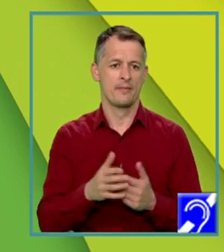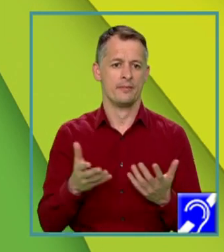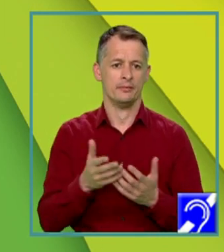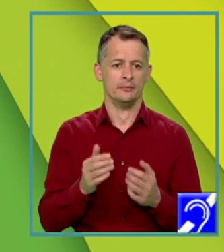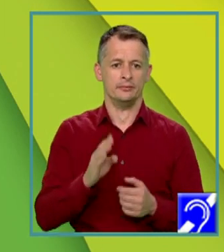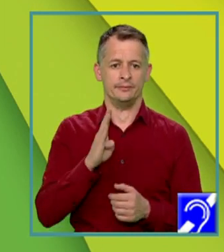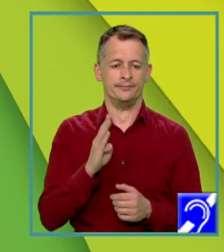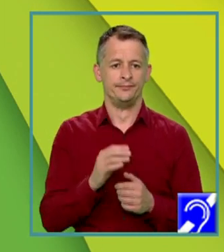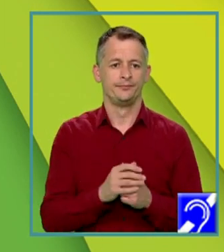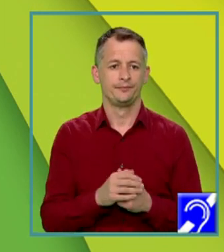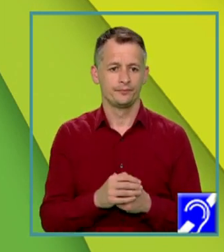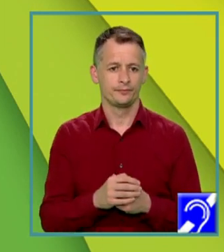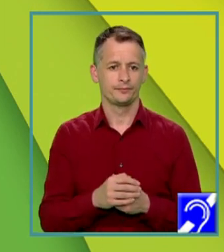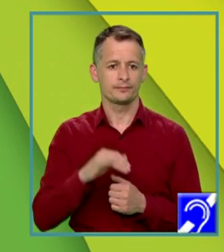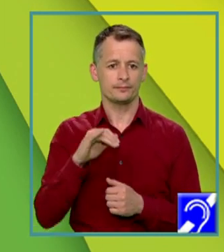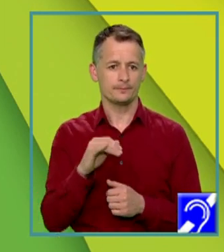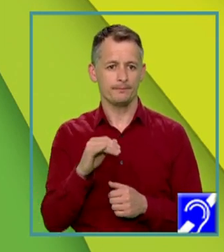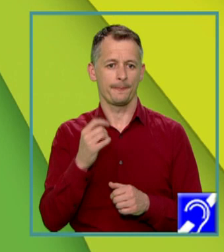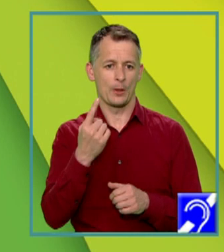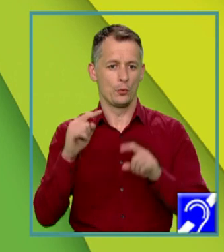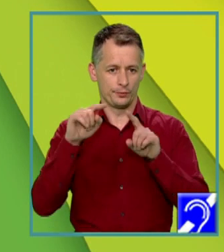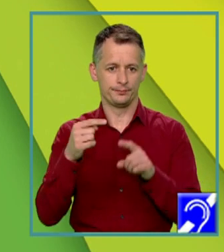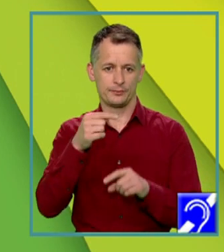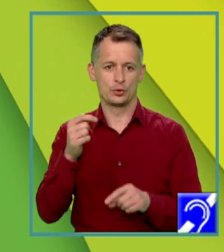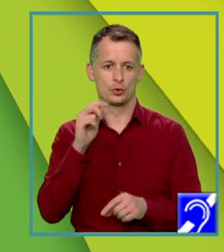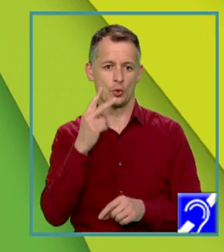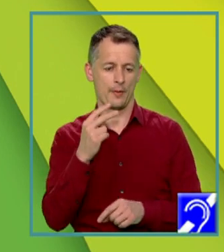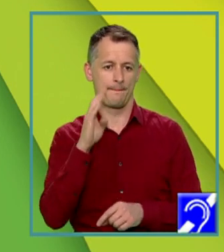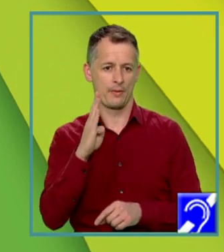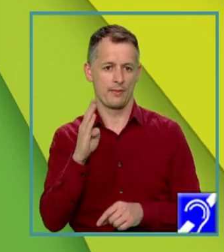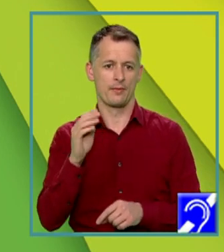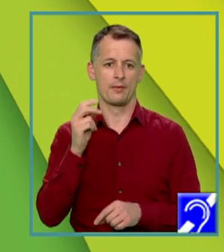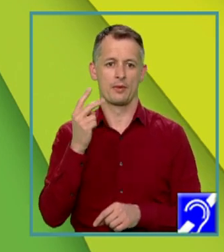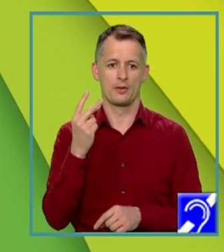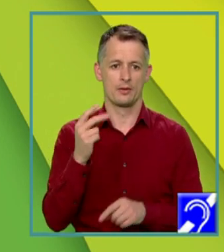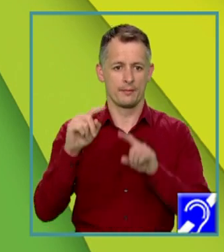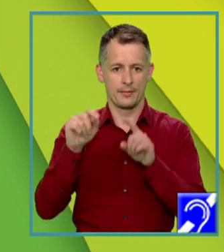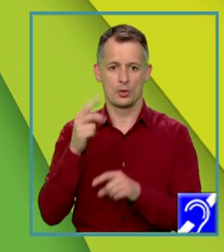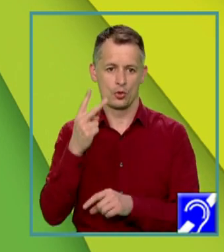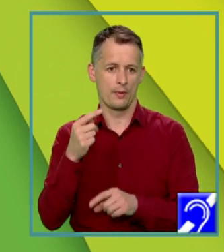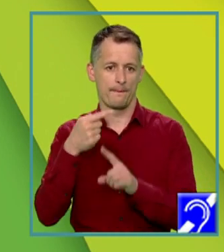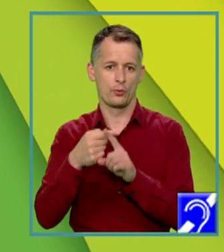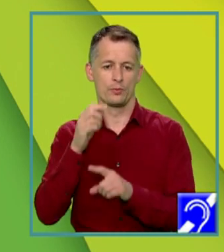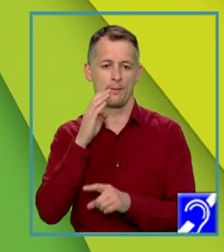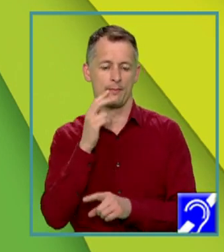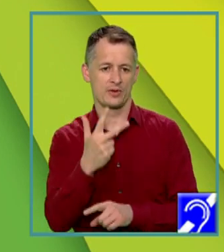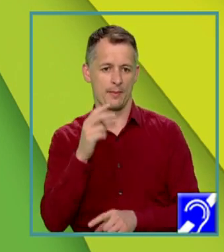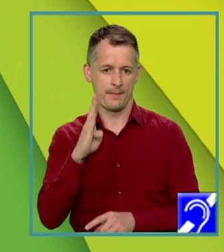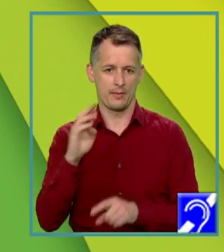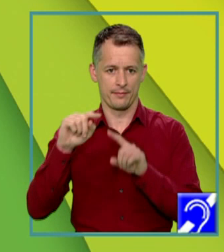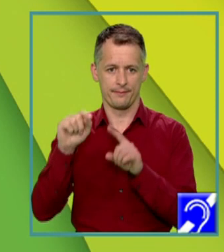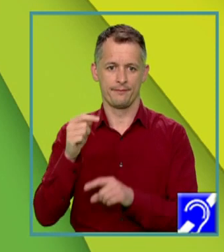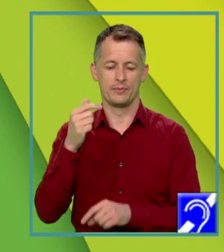cu b d 2 plus 3 înmulțit cu bd3001 răspunde puncte minus 20 DB de